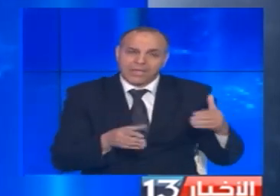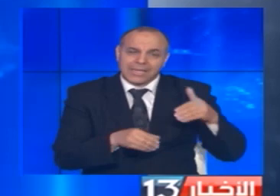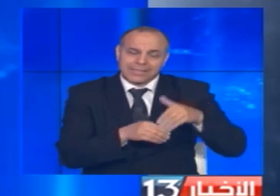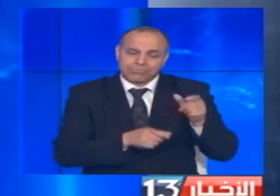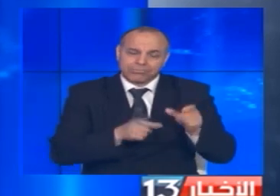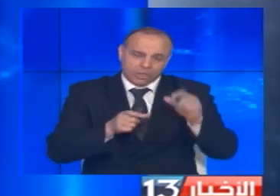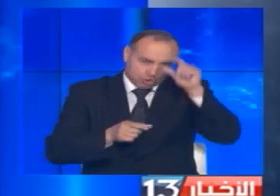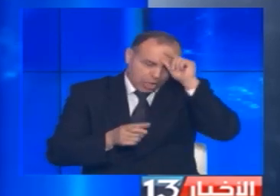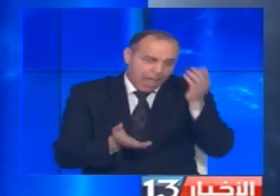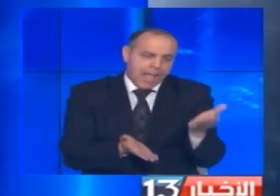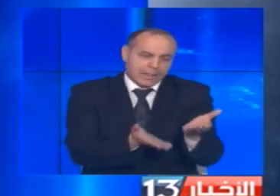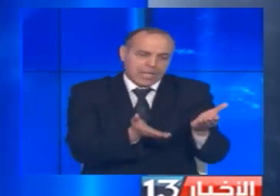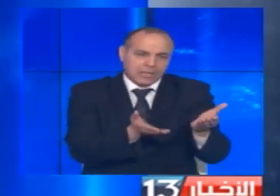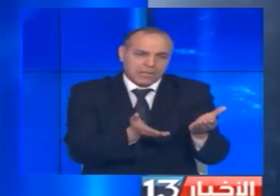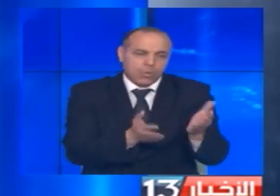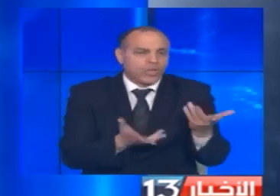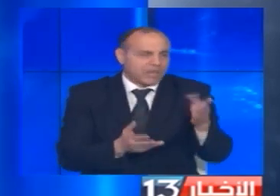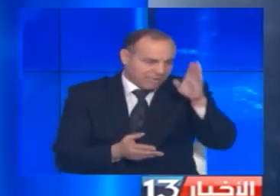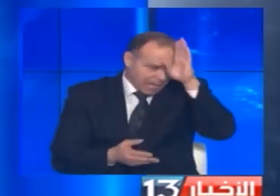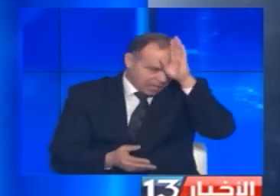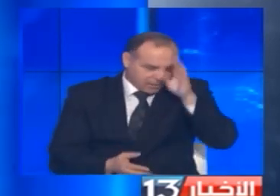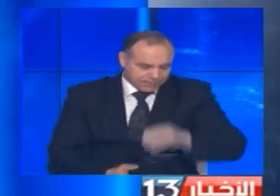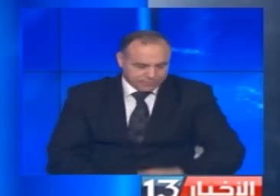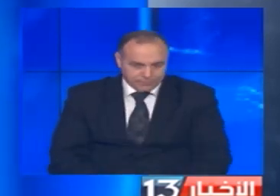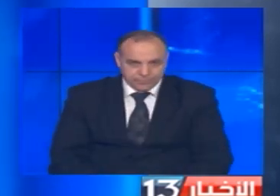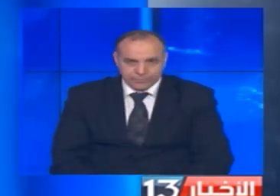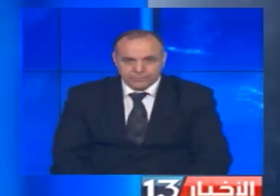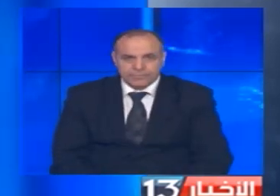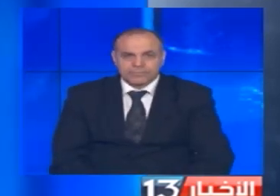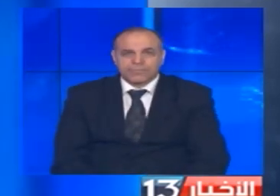الأغلبية الشيعية في العراق.